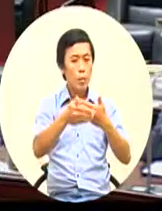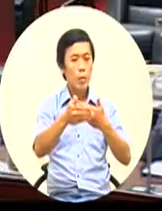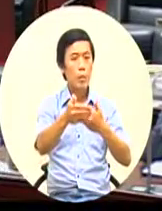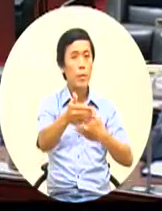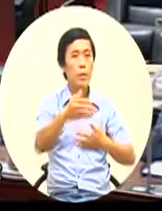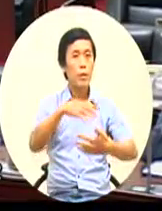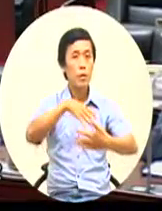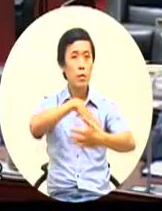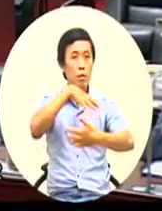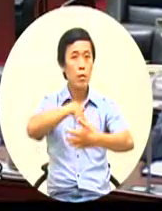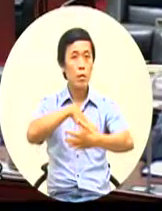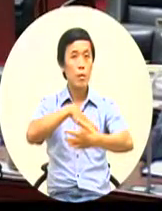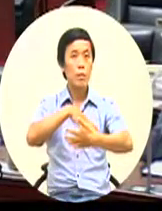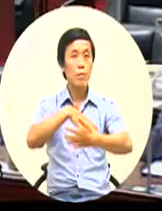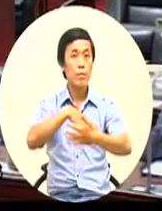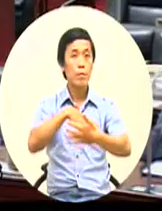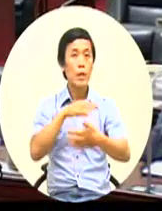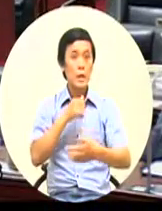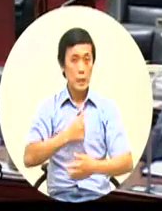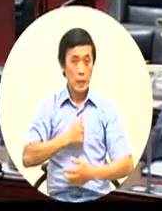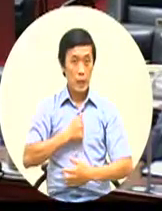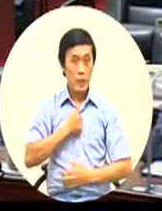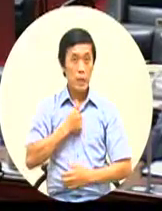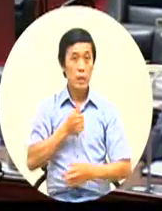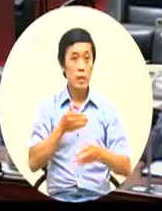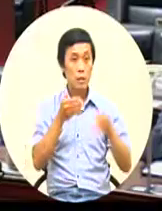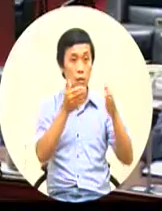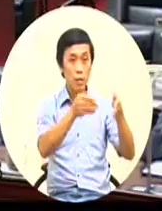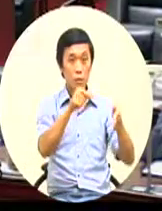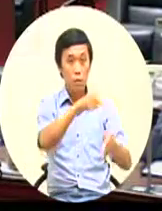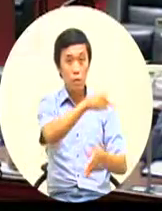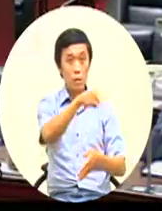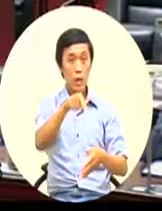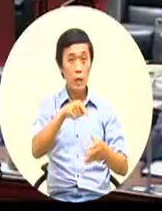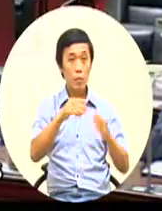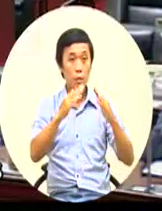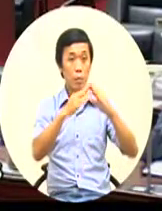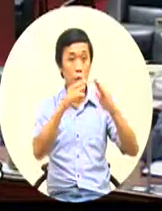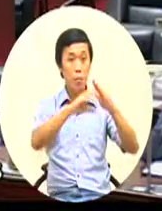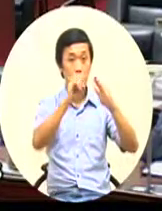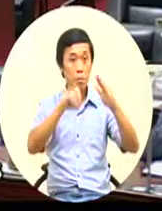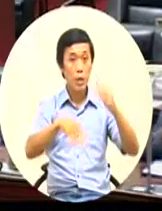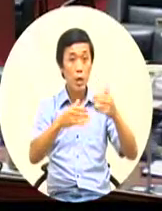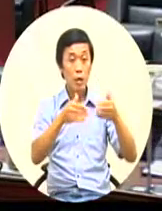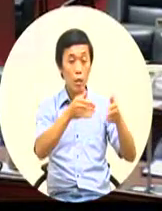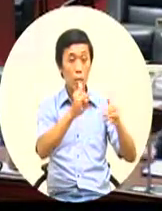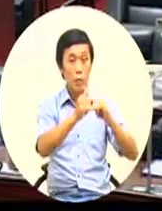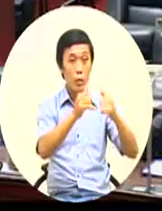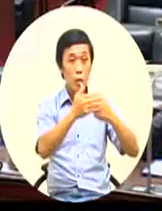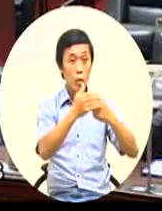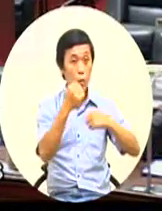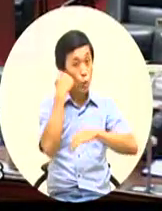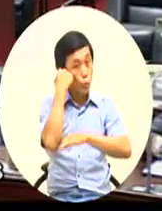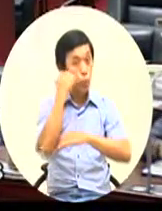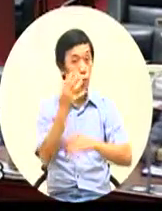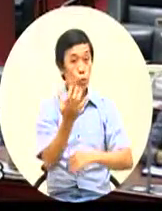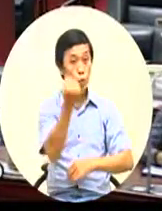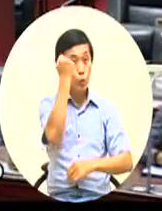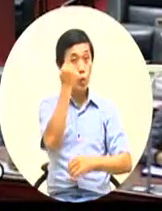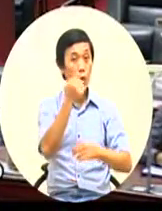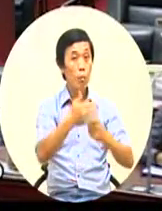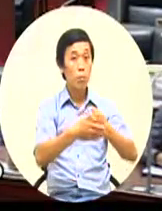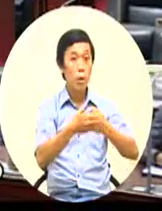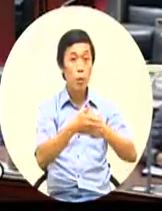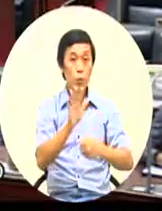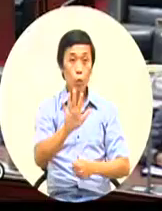中，是不是真的保护到了这一些要被拆迁的人，他们的居住权？ 我想